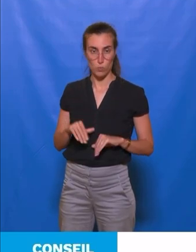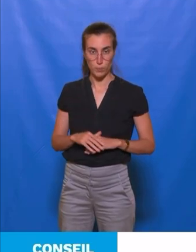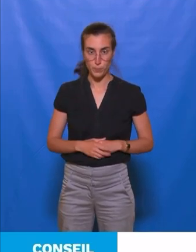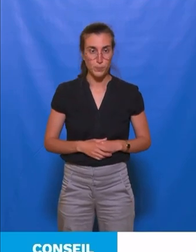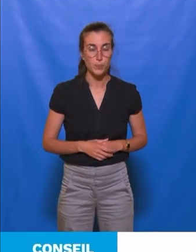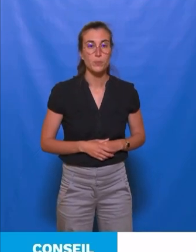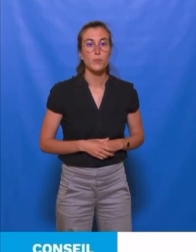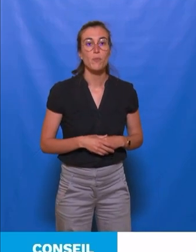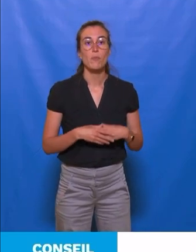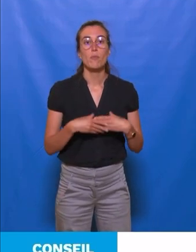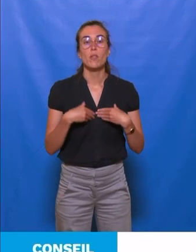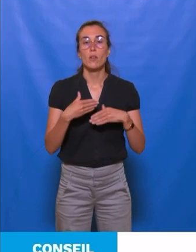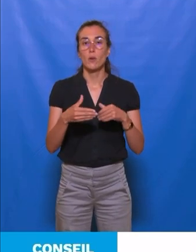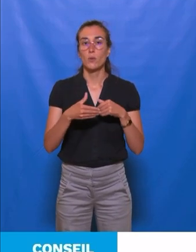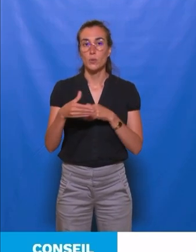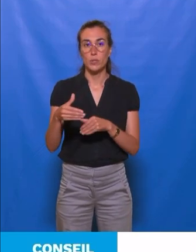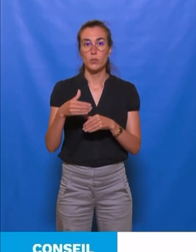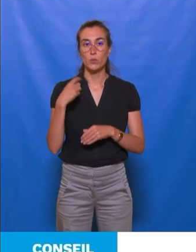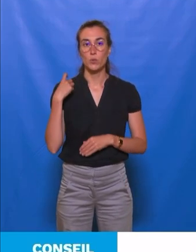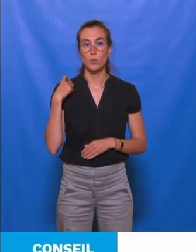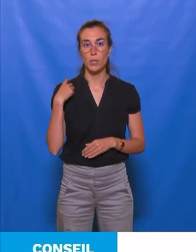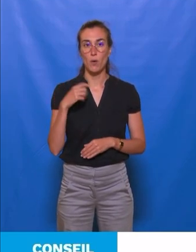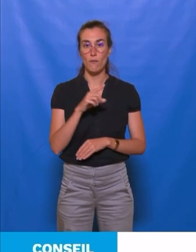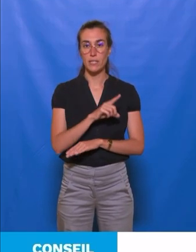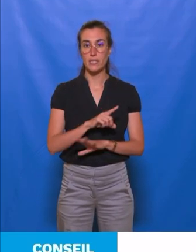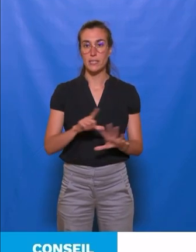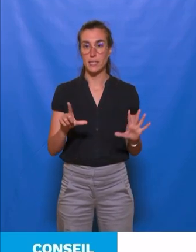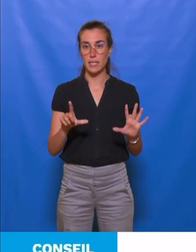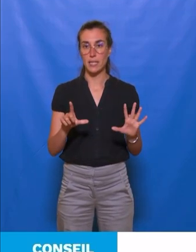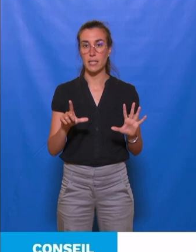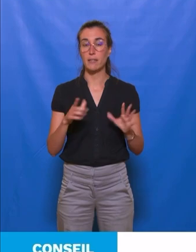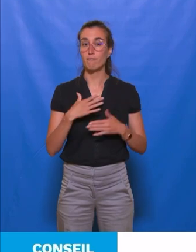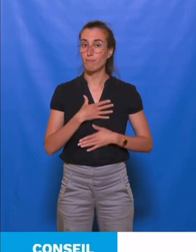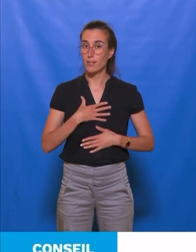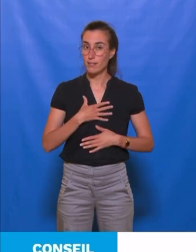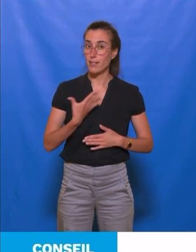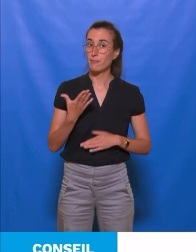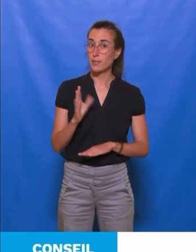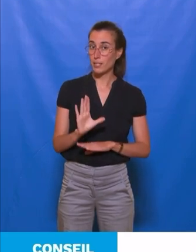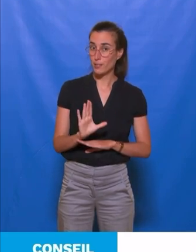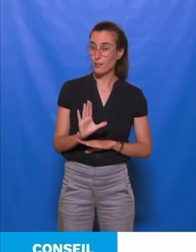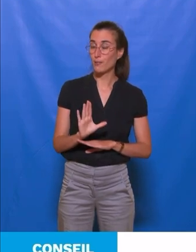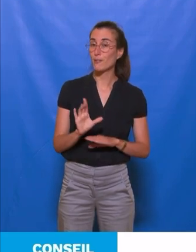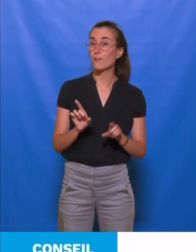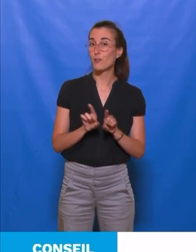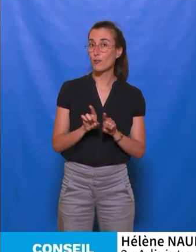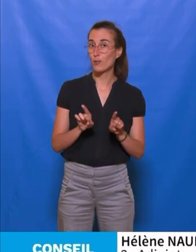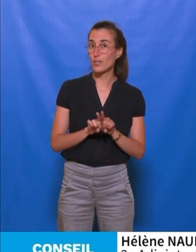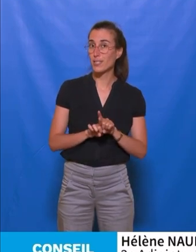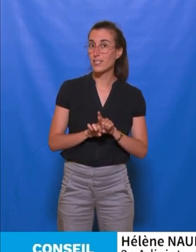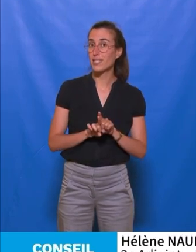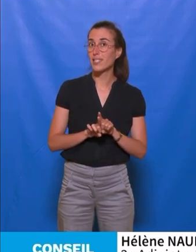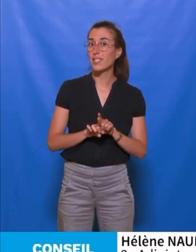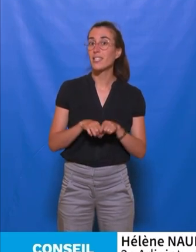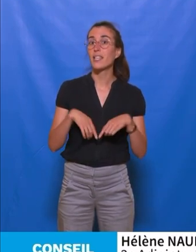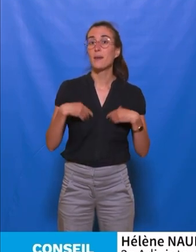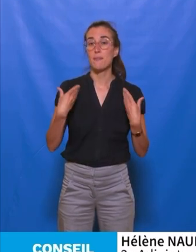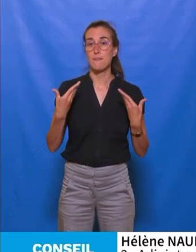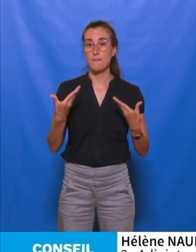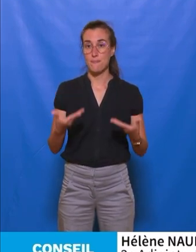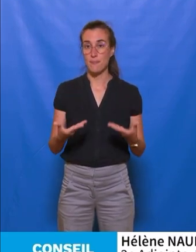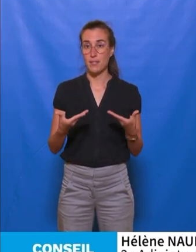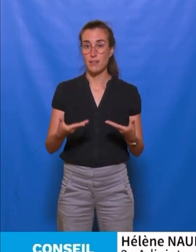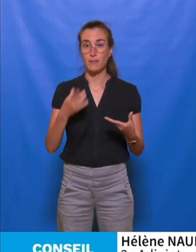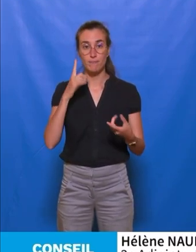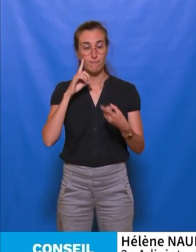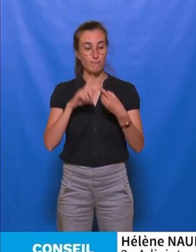délibération 27 que j'ai le plaisir également de vous présenter. Et bien là, nous allons parler d'une nouvelle crèche